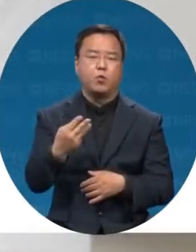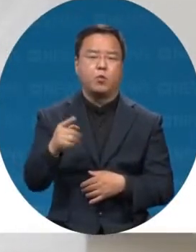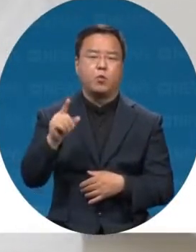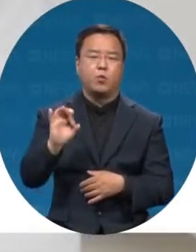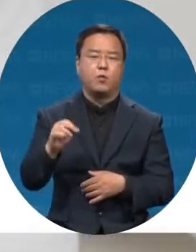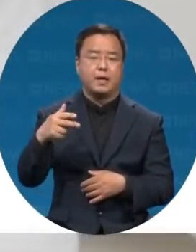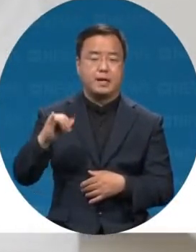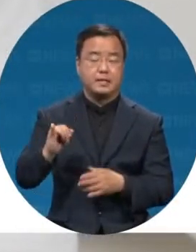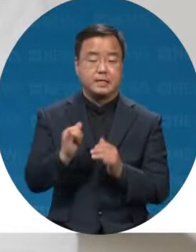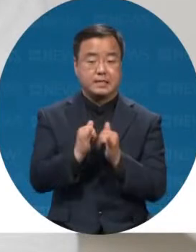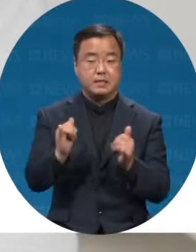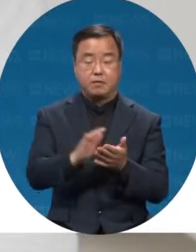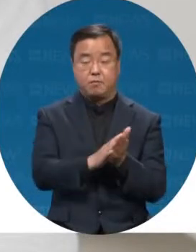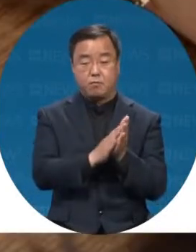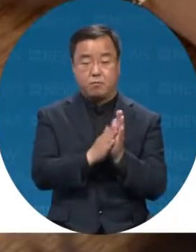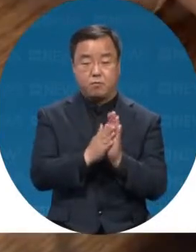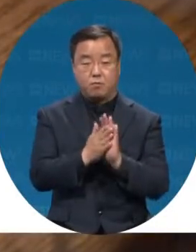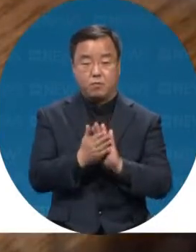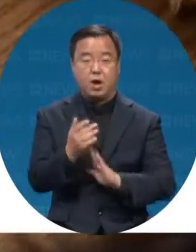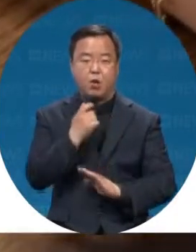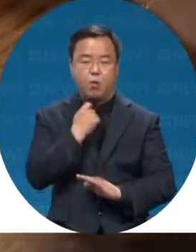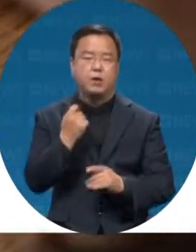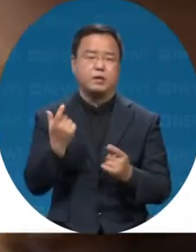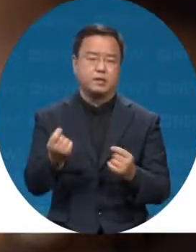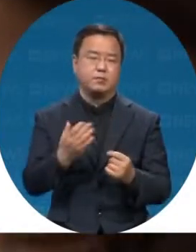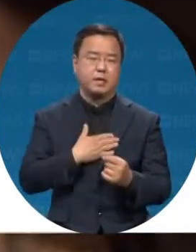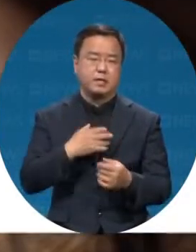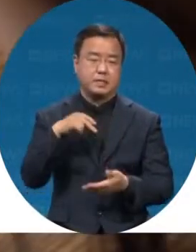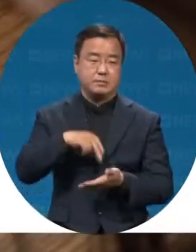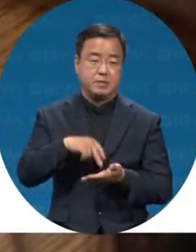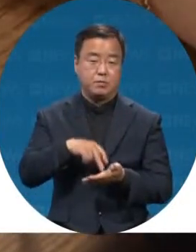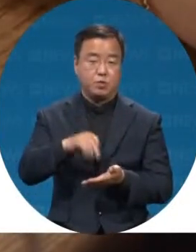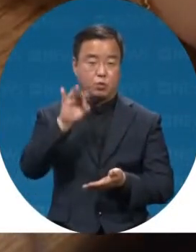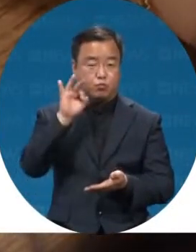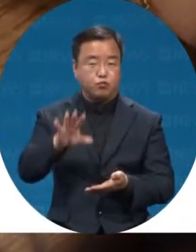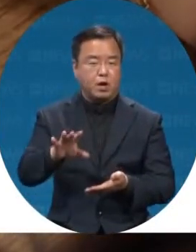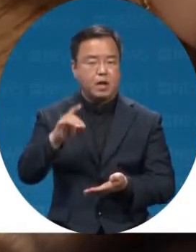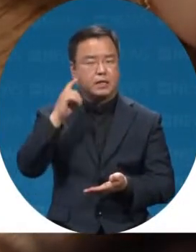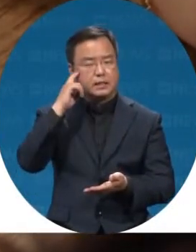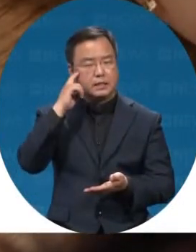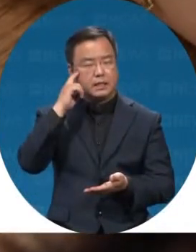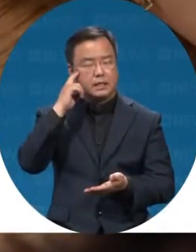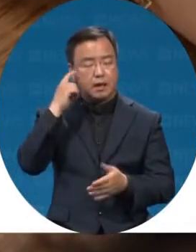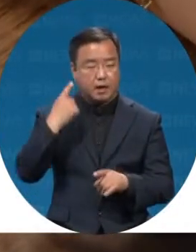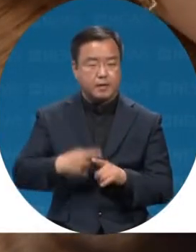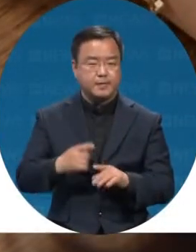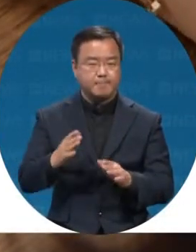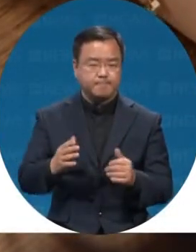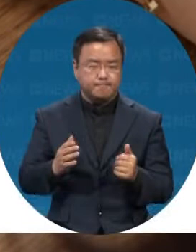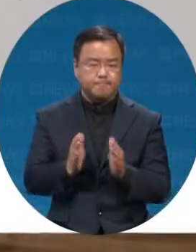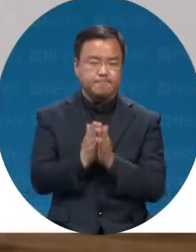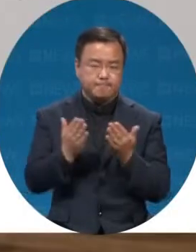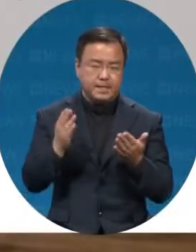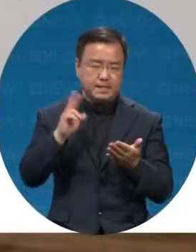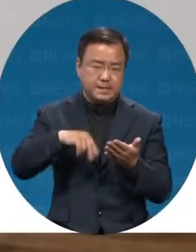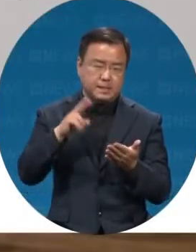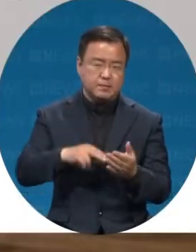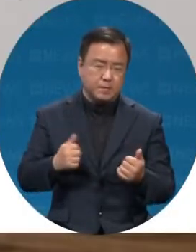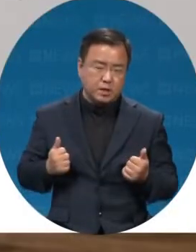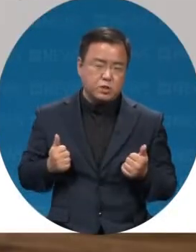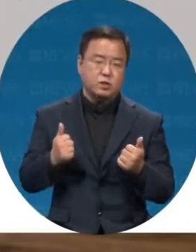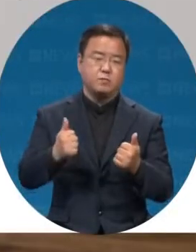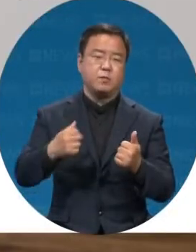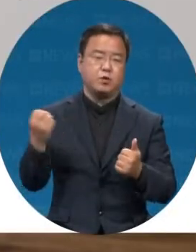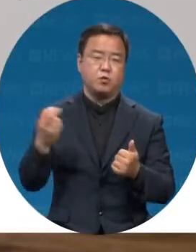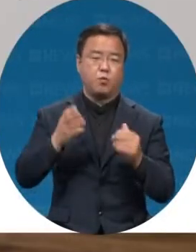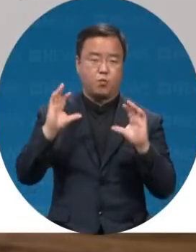꿈을 갖는 것처럼 저한테도 그게 불가능한 일처럼 느껴졌었거든요. 근데 열심히 또 책을 읽고 그